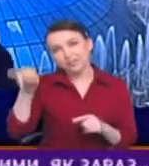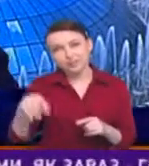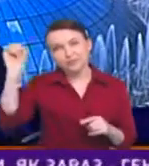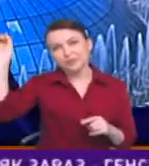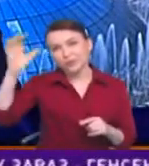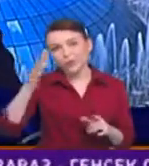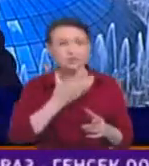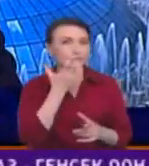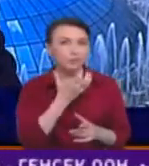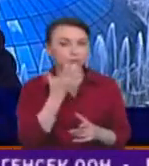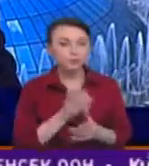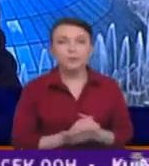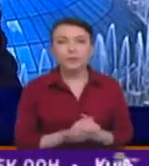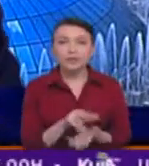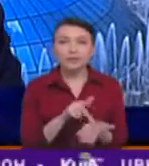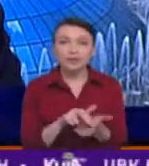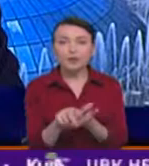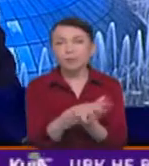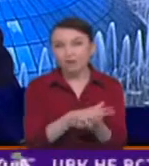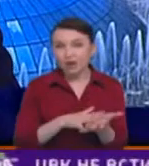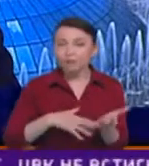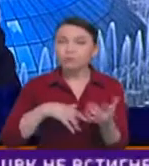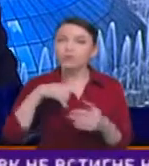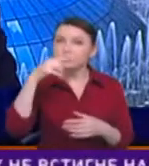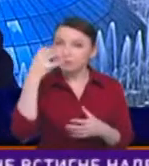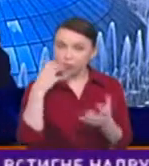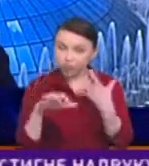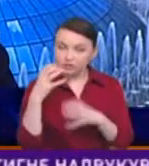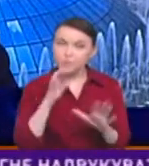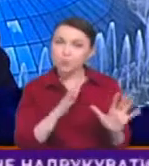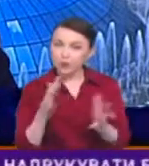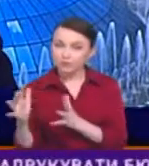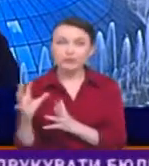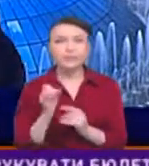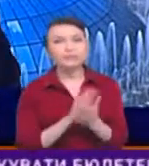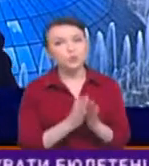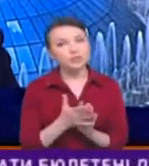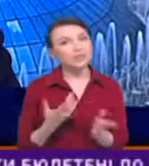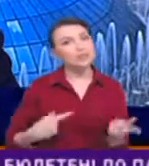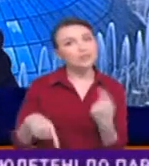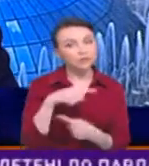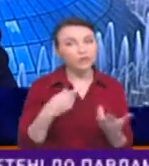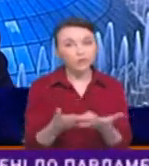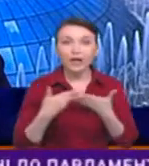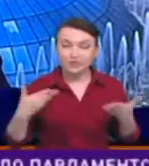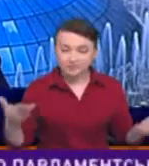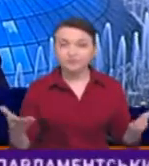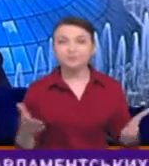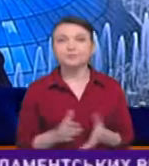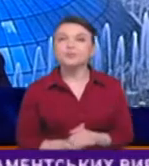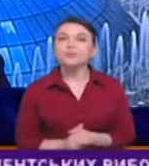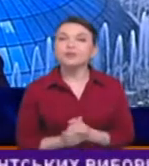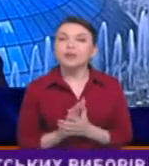сонце, тепло. І ми йдемо далі по спекотним моментам і ситуаціям, які є навколо нас в контексті